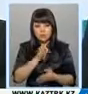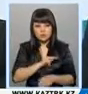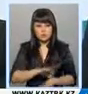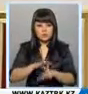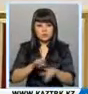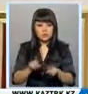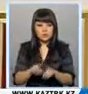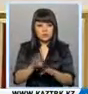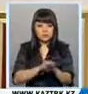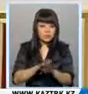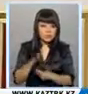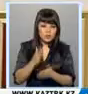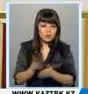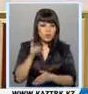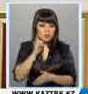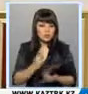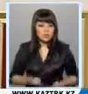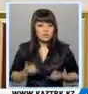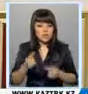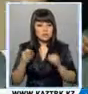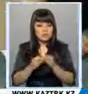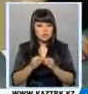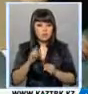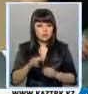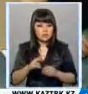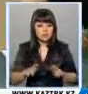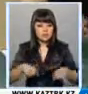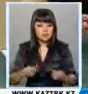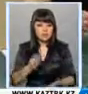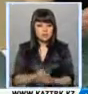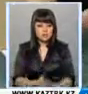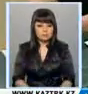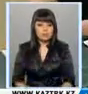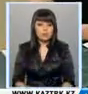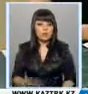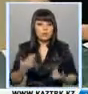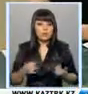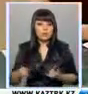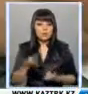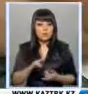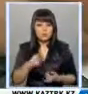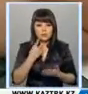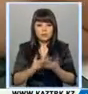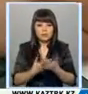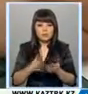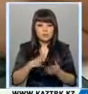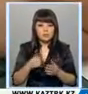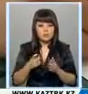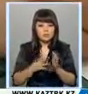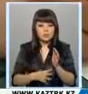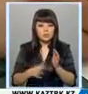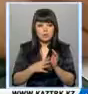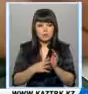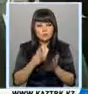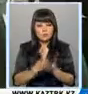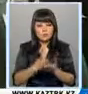сапасы толықтай салымшылардың оң бағасына ие. Бүгінгі күні қорда республика бойынша 18 филиал мен 194 сервистік